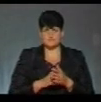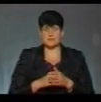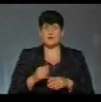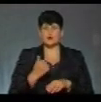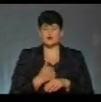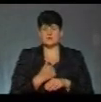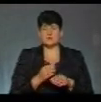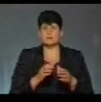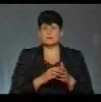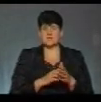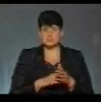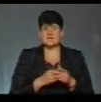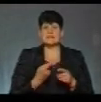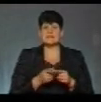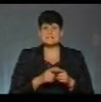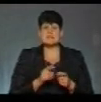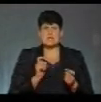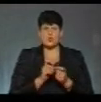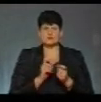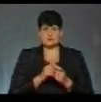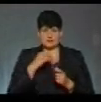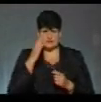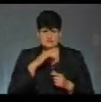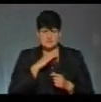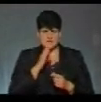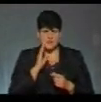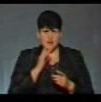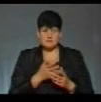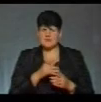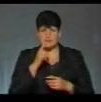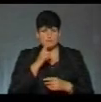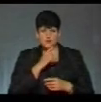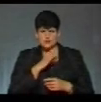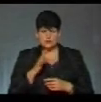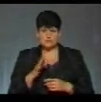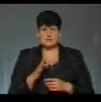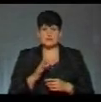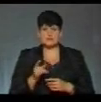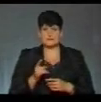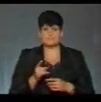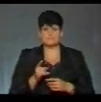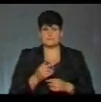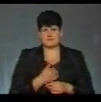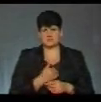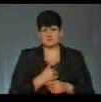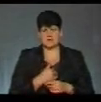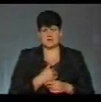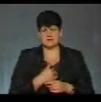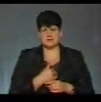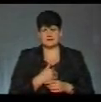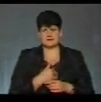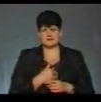Основних причин – це конфлікти з батьками, непорозуміння і водночас бажання десь помсти, якщо щось не